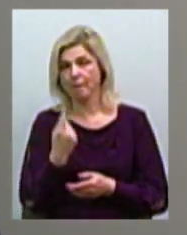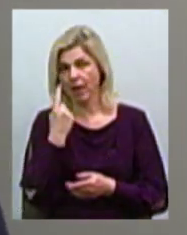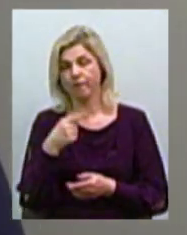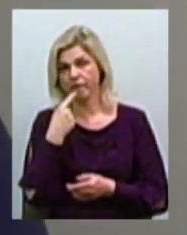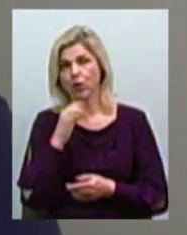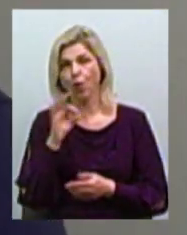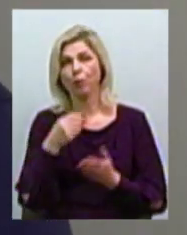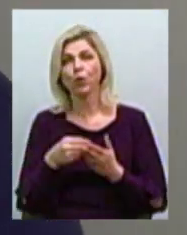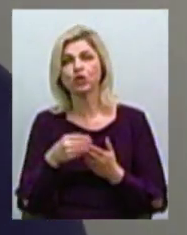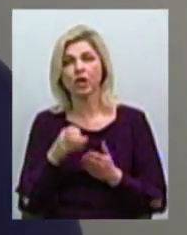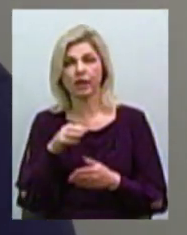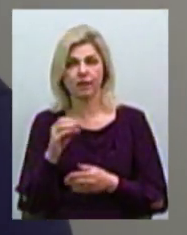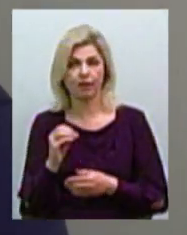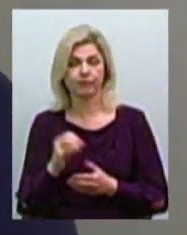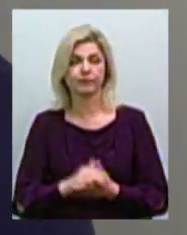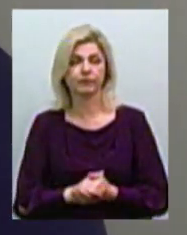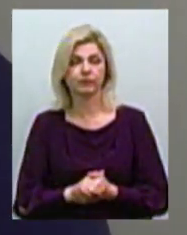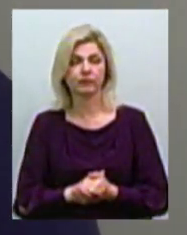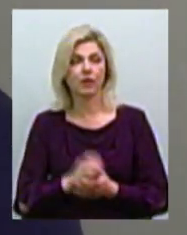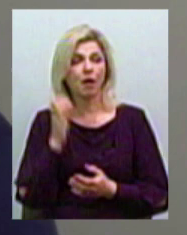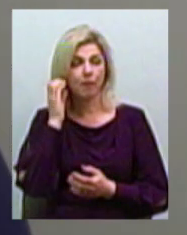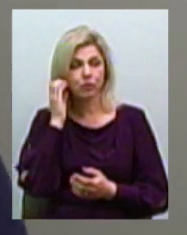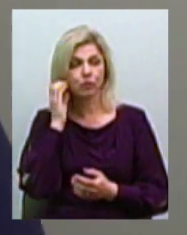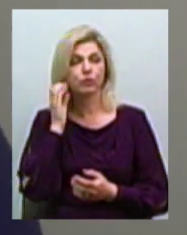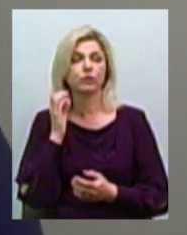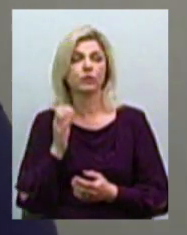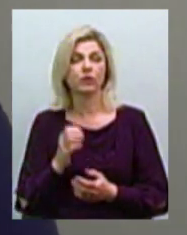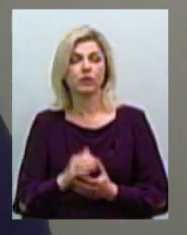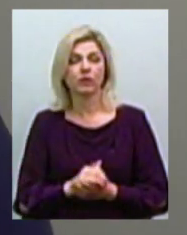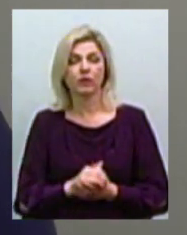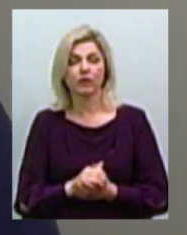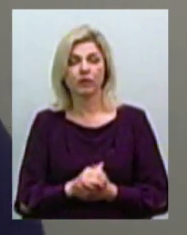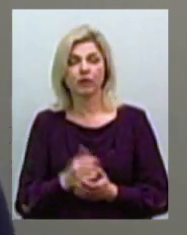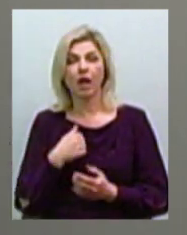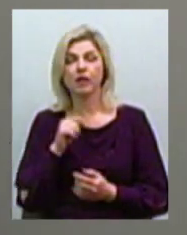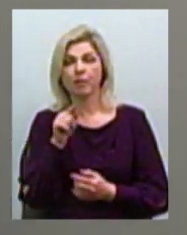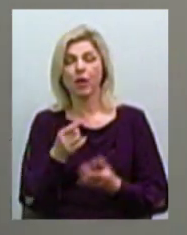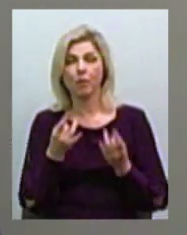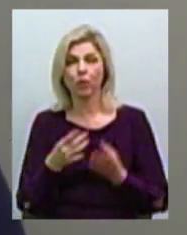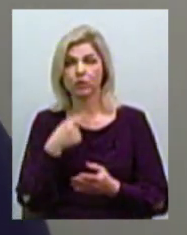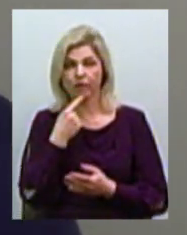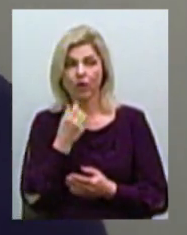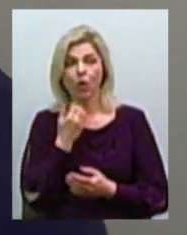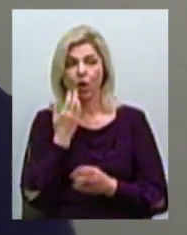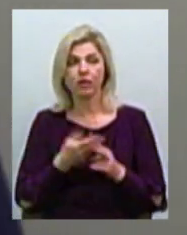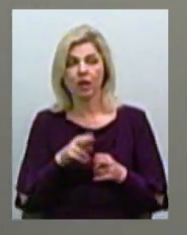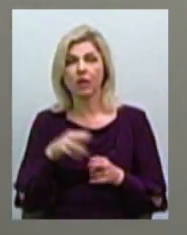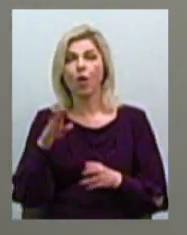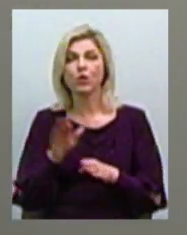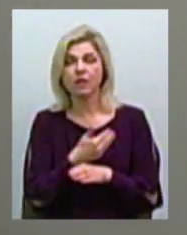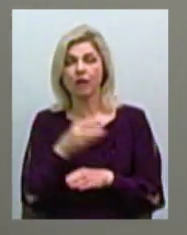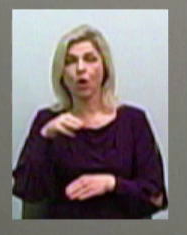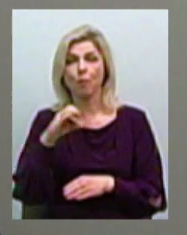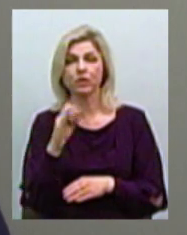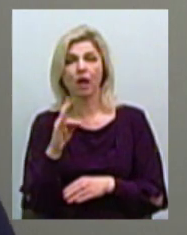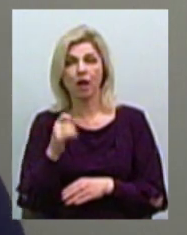смотри, что я тебе... Почему ваши руки расколы? Послушай, что я тебе обозначу. Никакого раскола нету. Я тебе просто скажу. Когда коллеги говорят о снятии Москаленко, они говорят